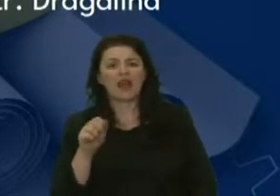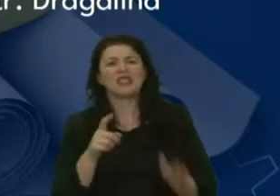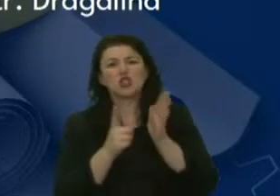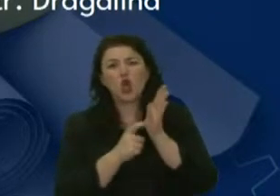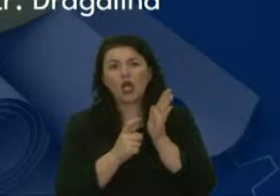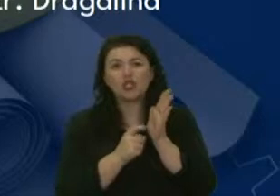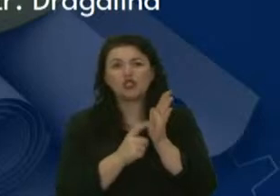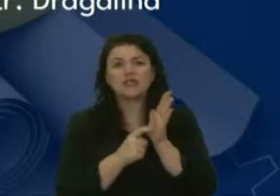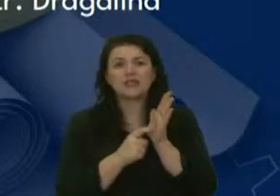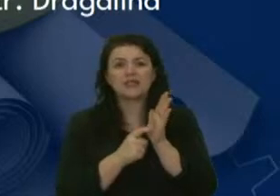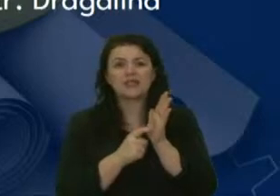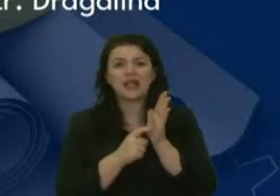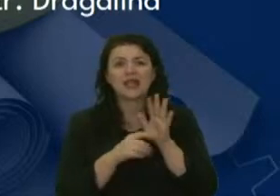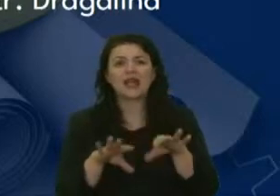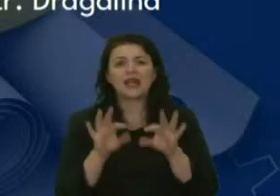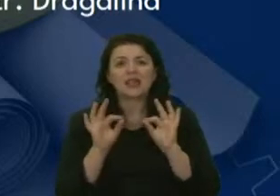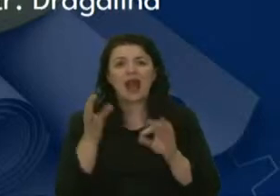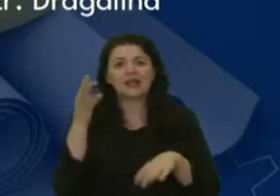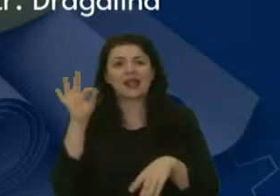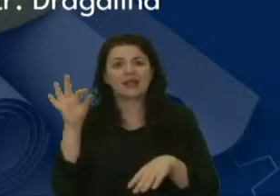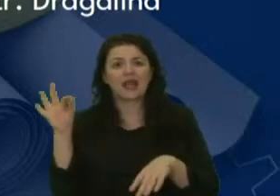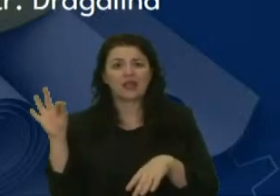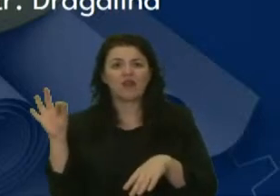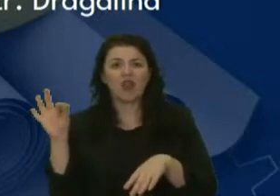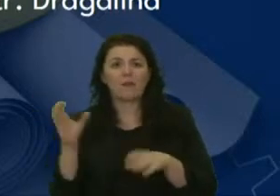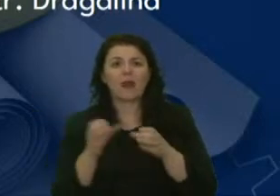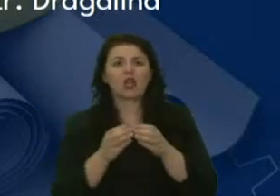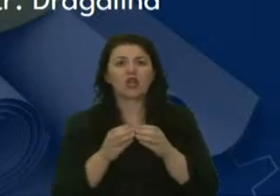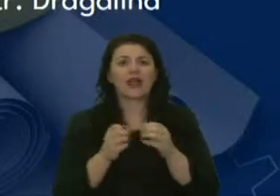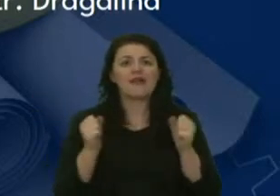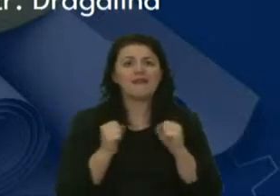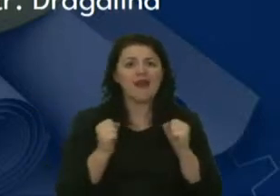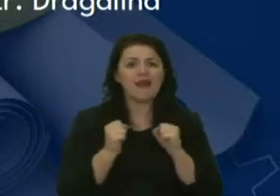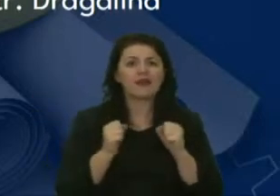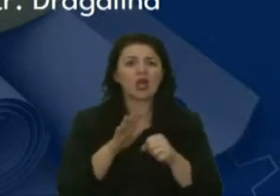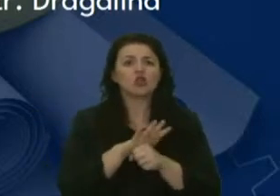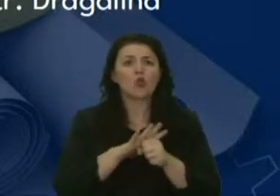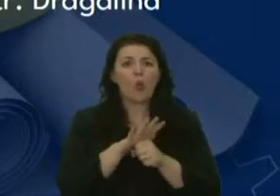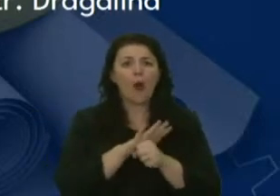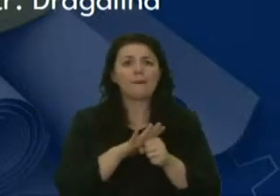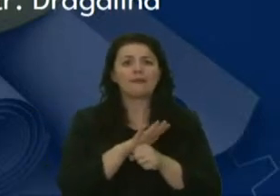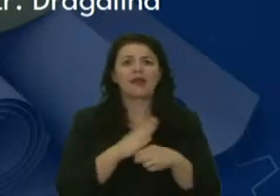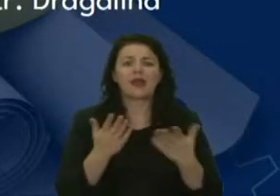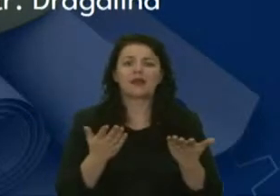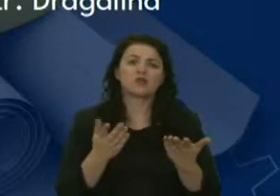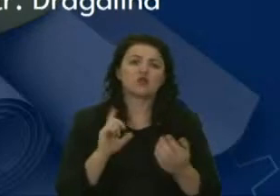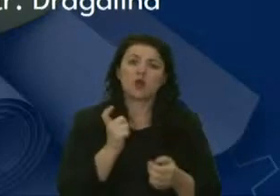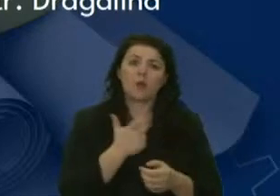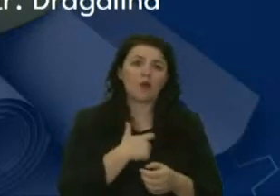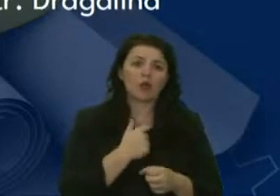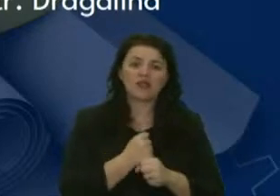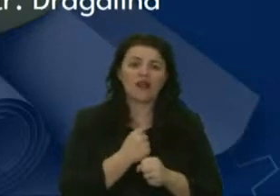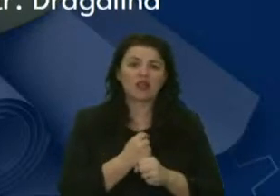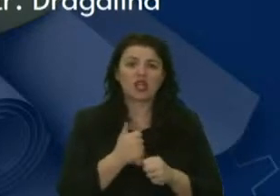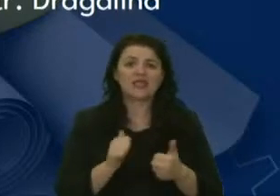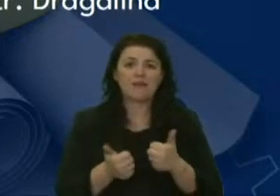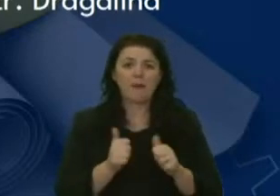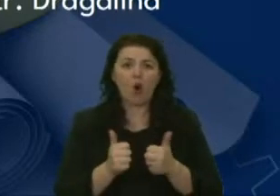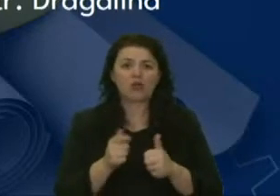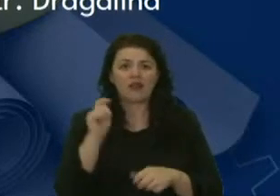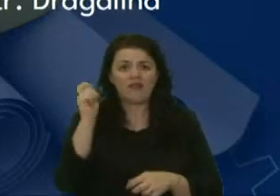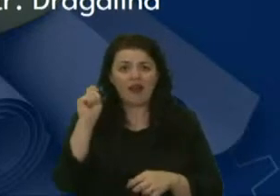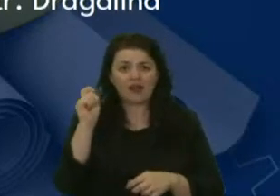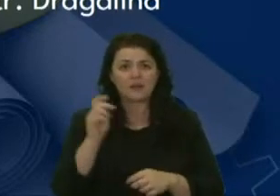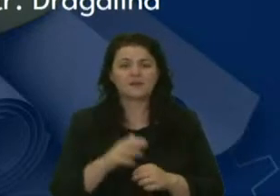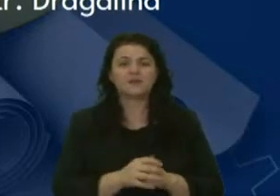solicitând ca să găsim o alternativă și pe perioada iernii pe perioada toamnei pe perioada când anotimpul nu permite practicarea unui asemenea sport de ce am